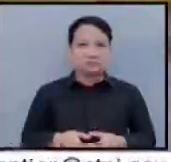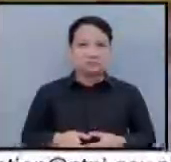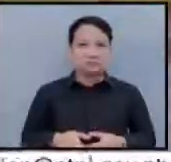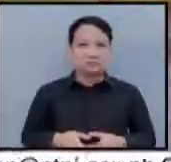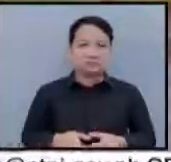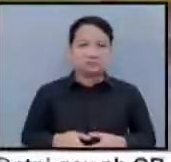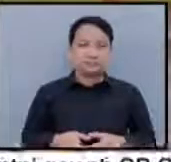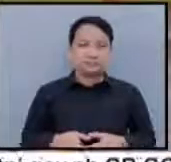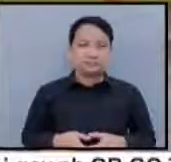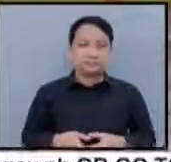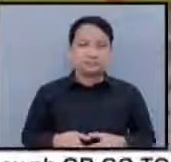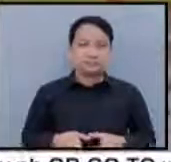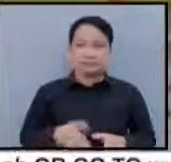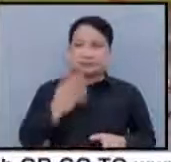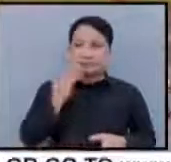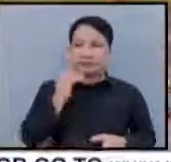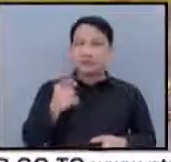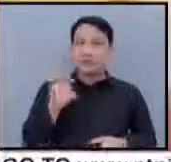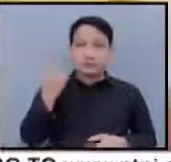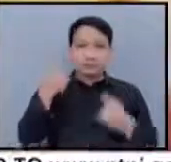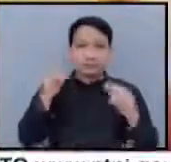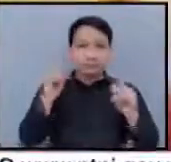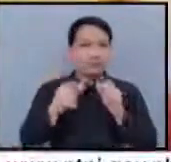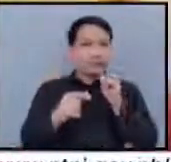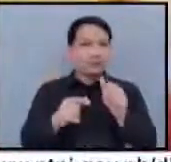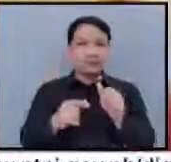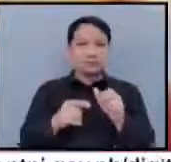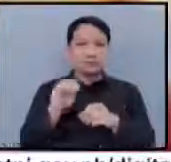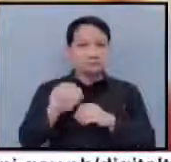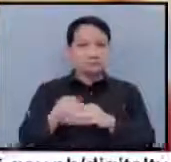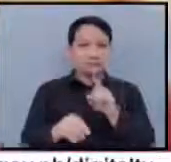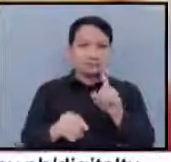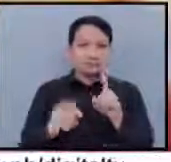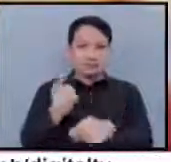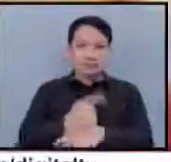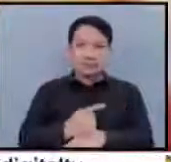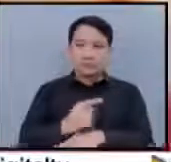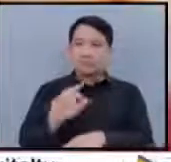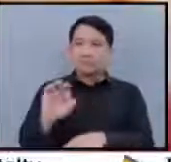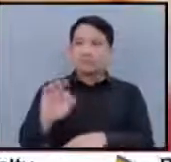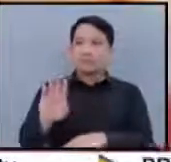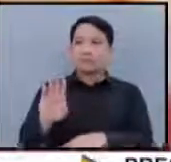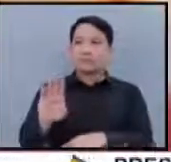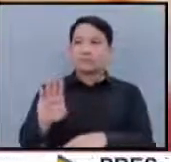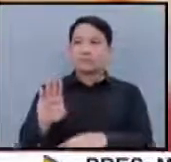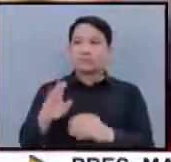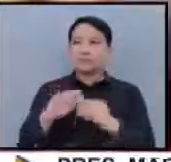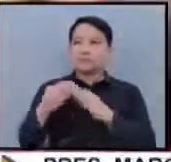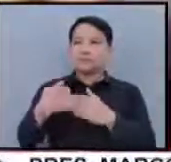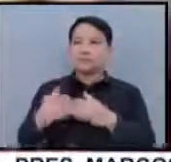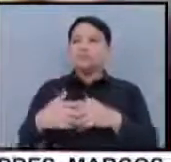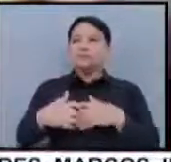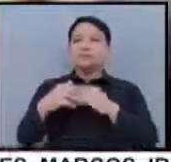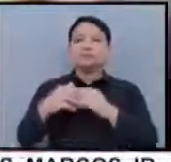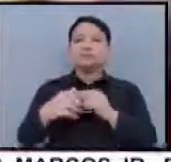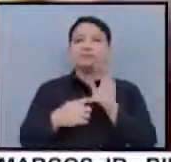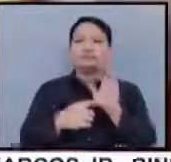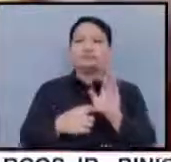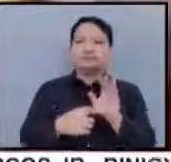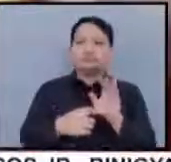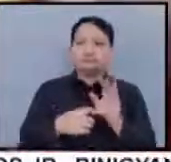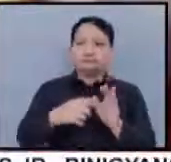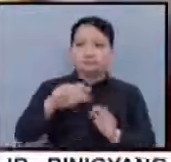Pero ang kanilang tagumpay ay hindi overnight. Sa Facebook ng team leader at founder ng PADS na si JP Maunes